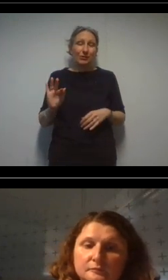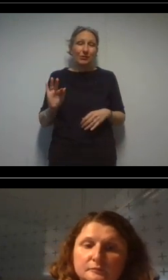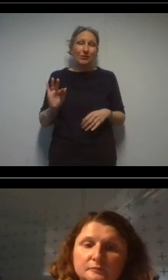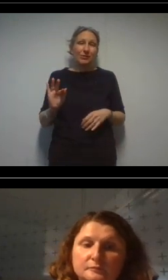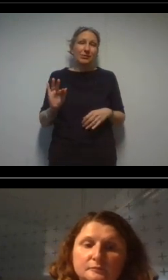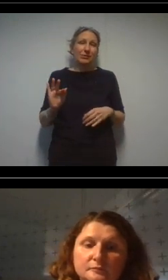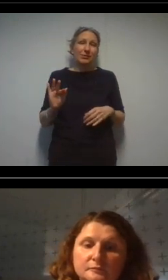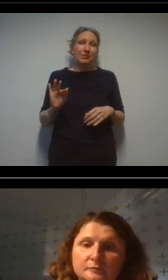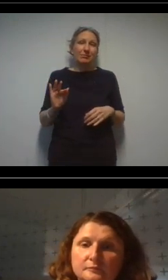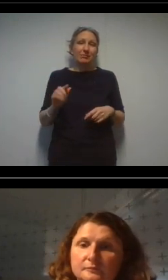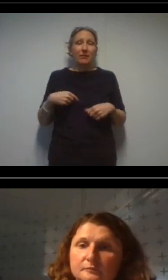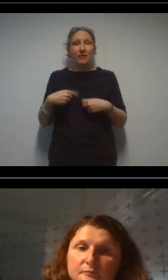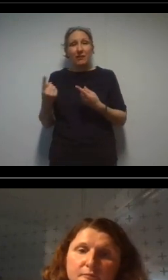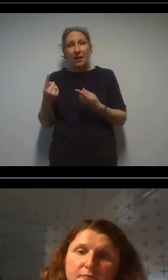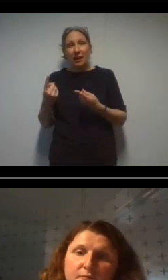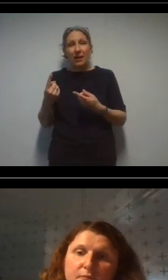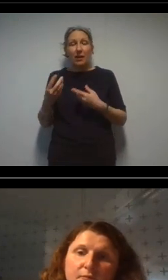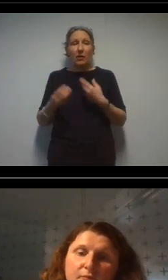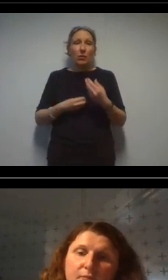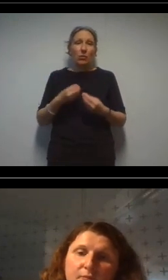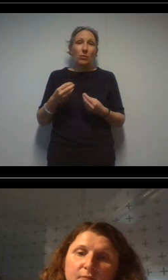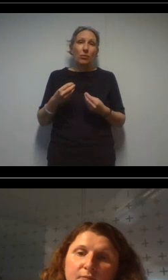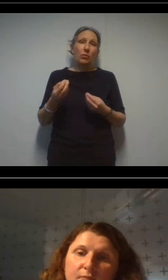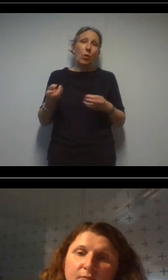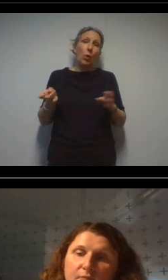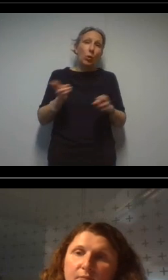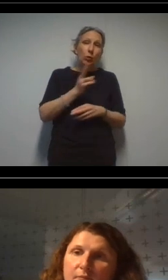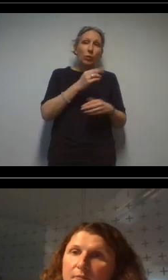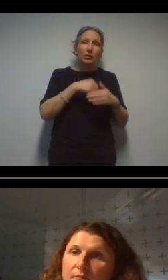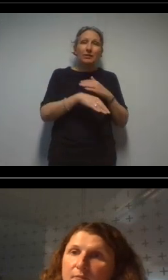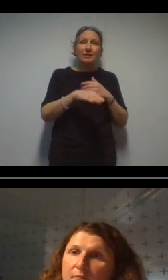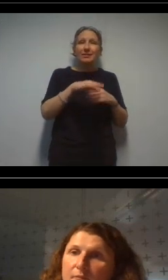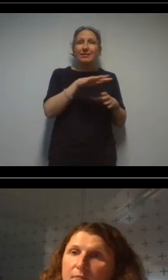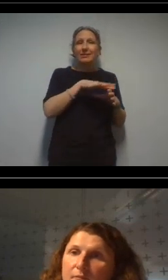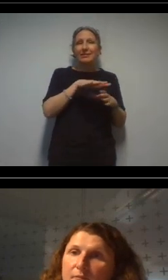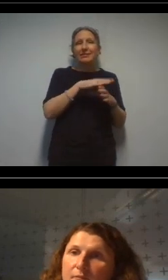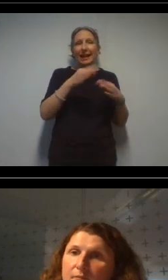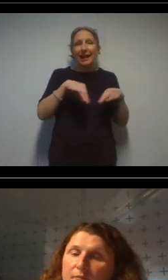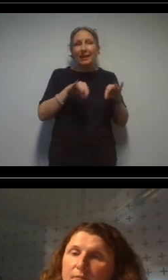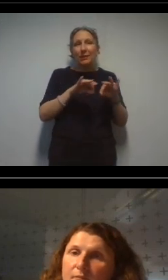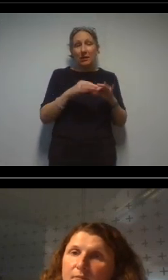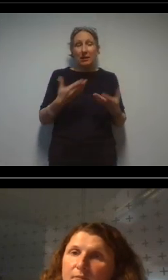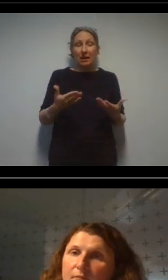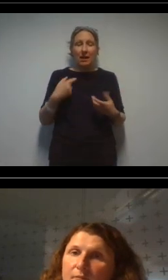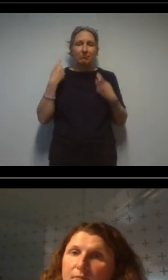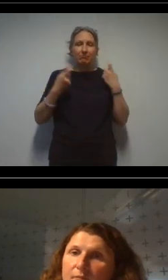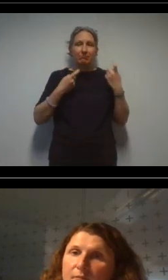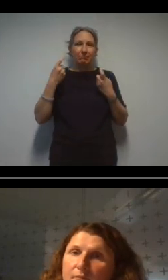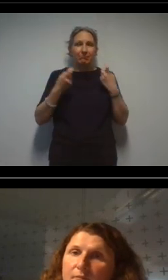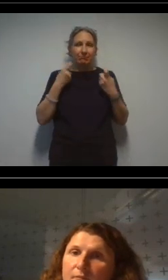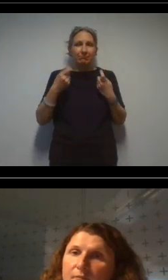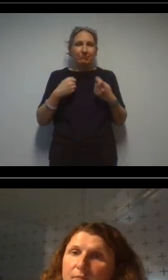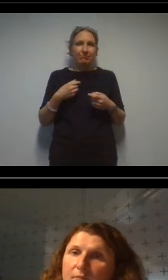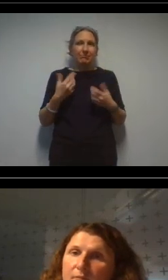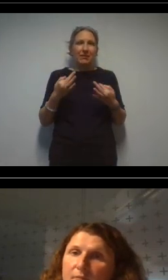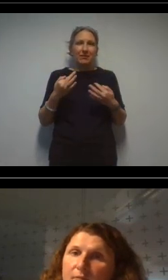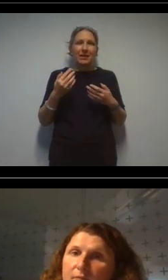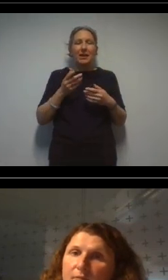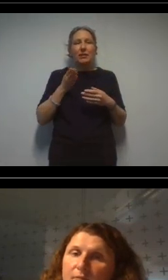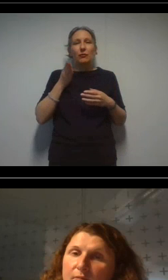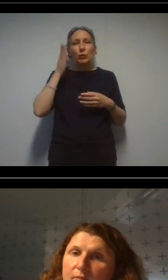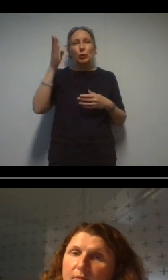ou de retourner sur de nouveaux territoires. Donc, ça fait partie des questionnements actuels que je porte sur les prochaines régions